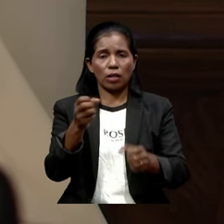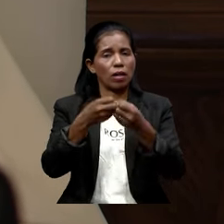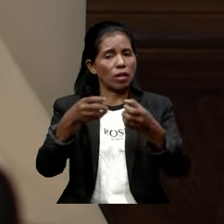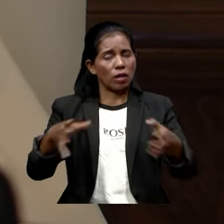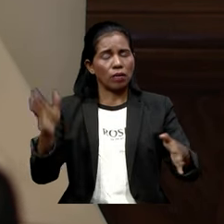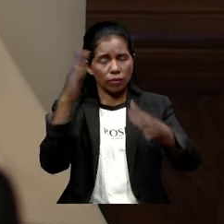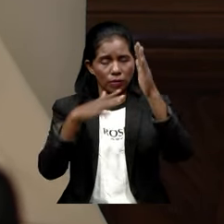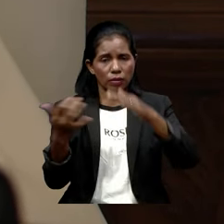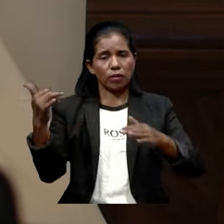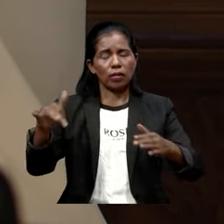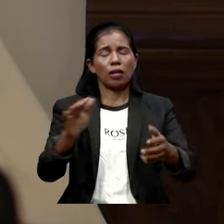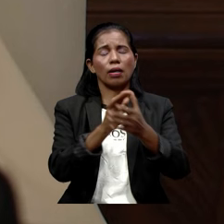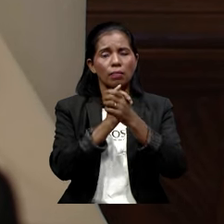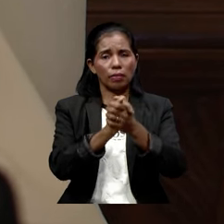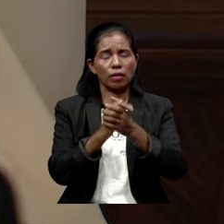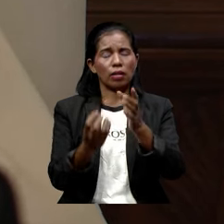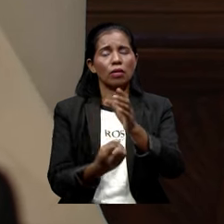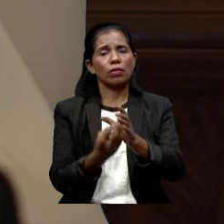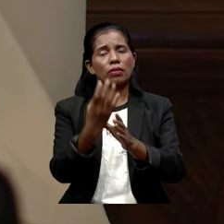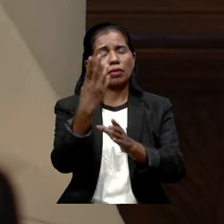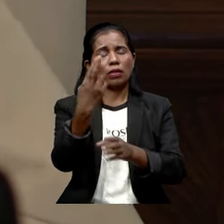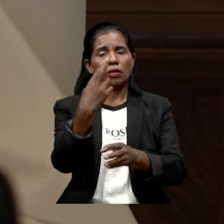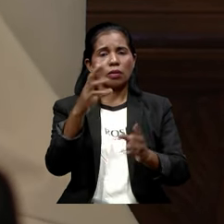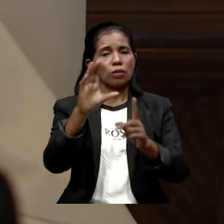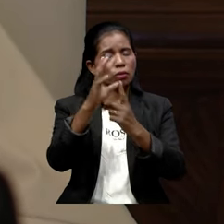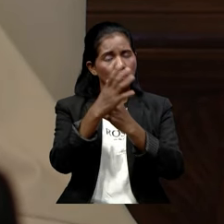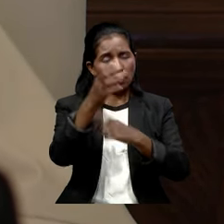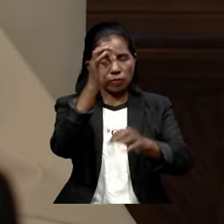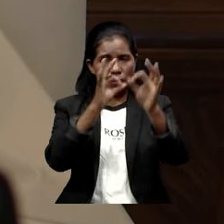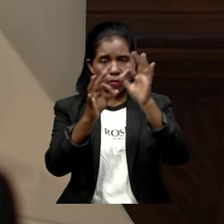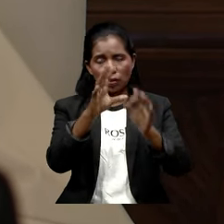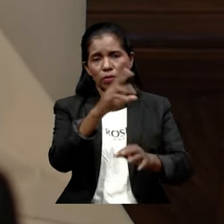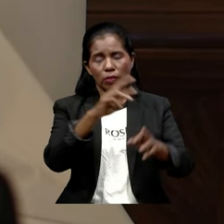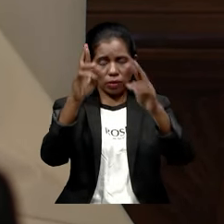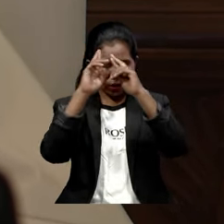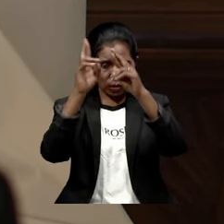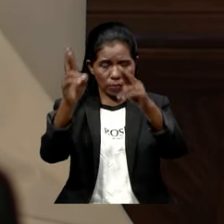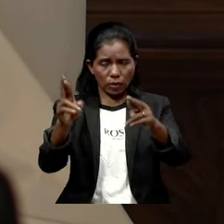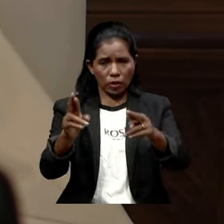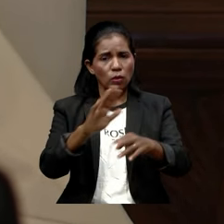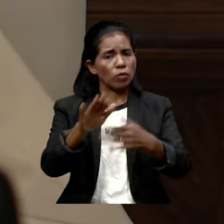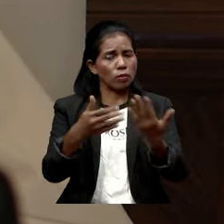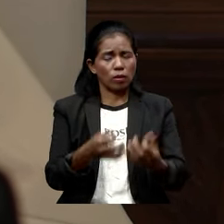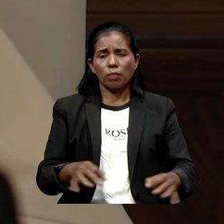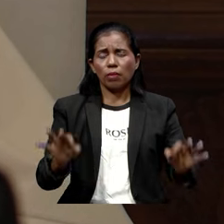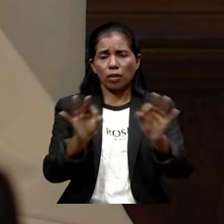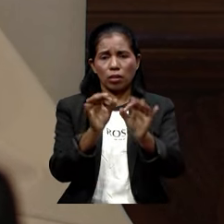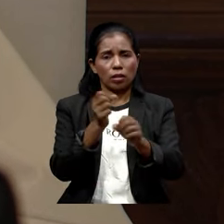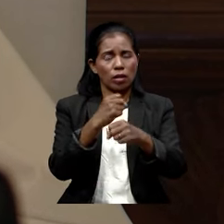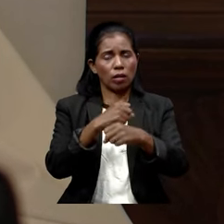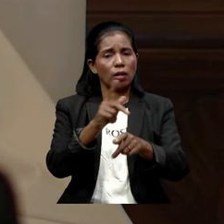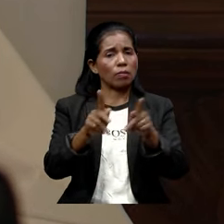sira no hametin no haburas kultura fiar malu no respeta malu. Buat sirne importante hodihalo emahotu